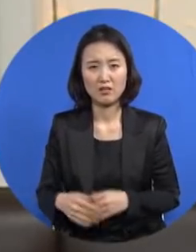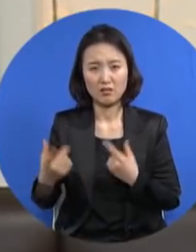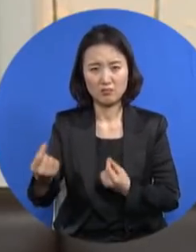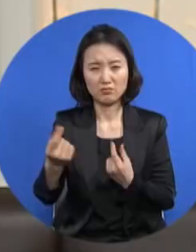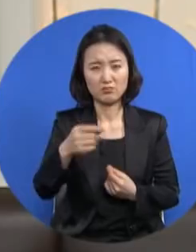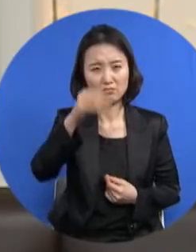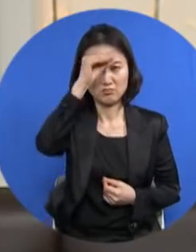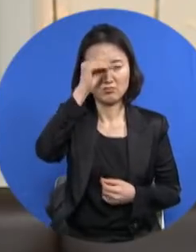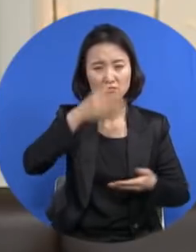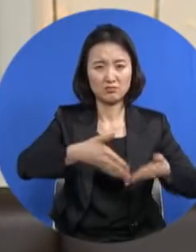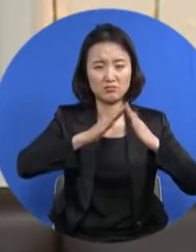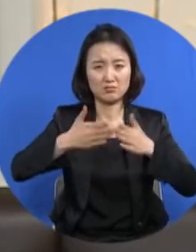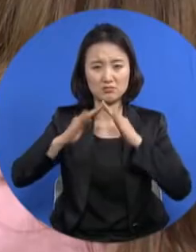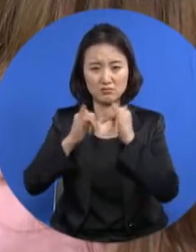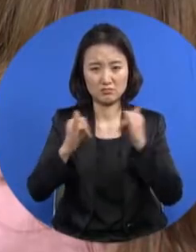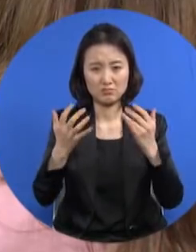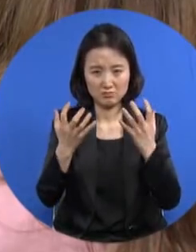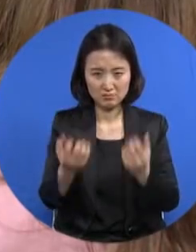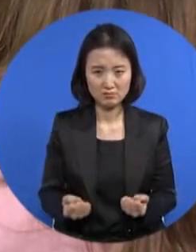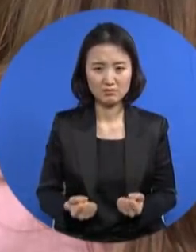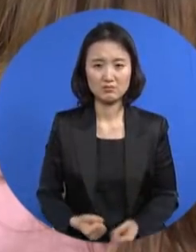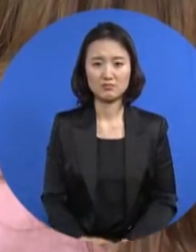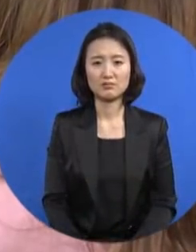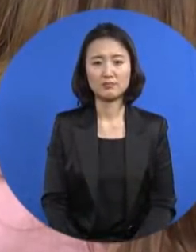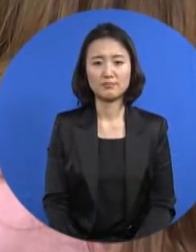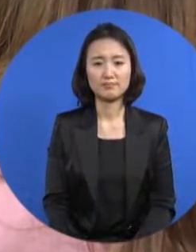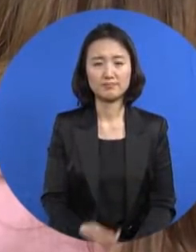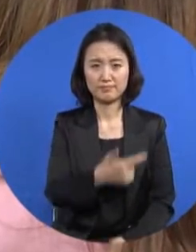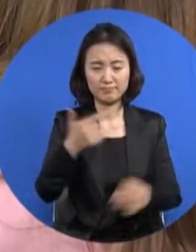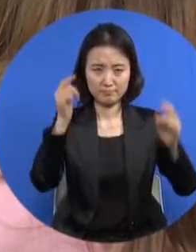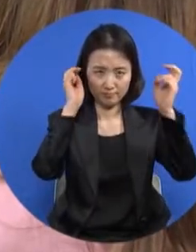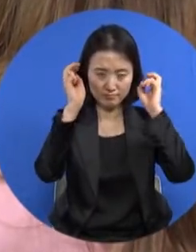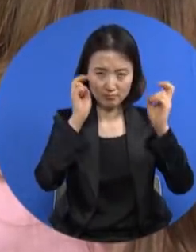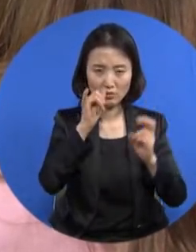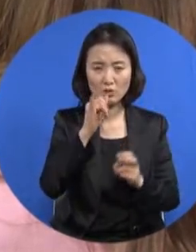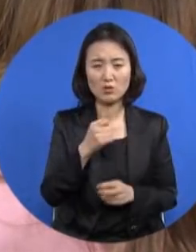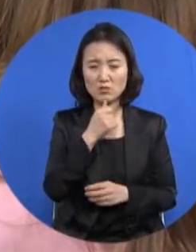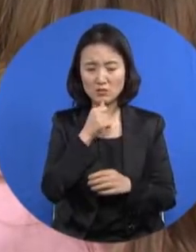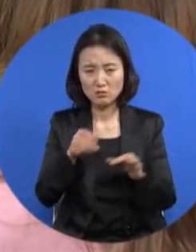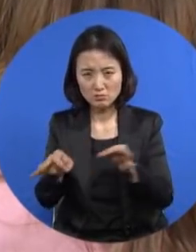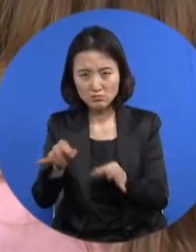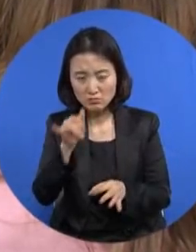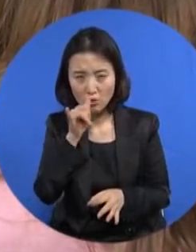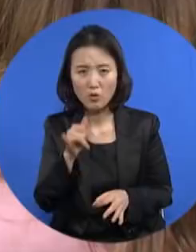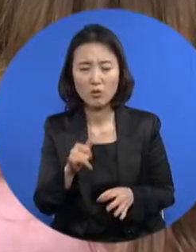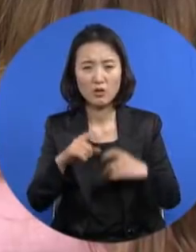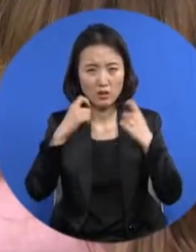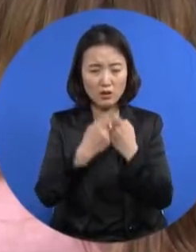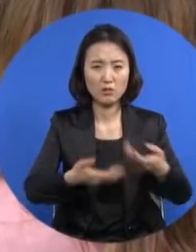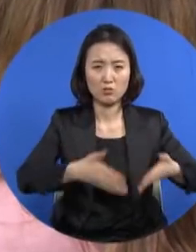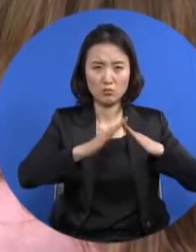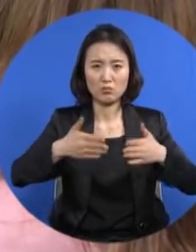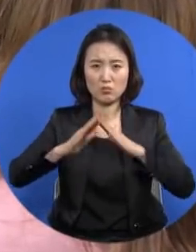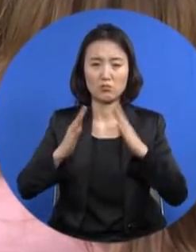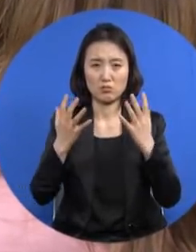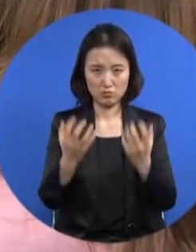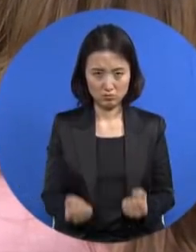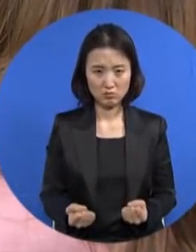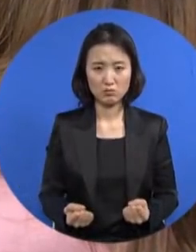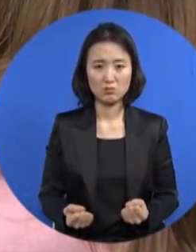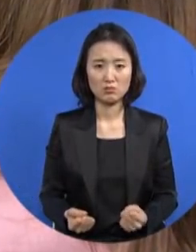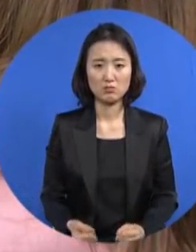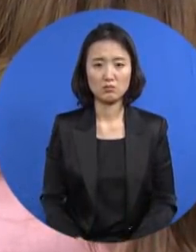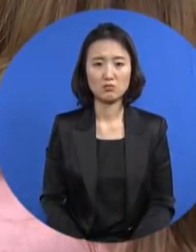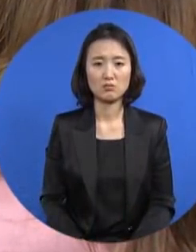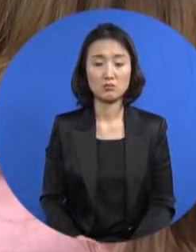네. 커피숍 브랜드 너무 많습니다. 대기업도 하시고 소기업도 하시고 개인들도 하시고 너무 많으신데요.